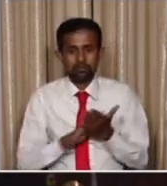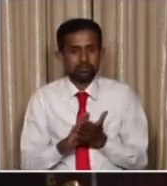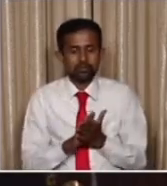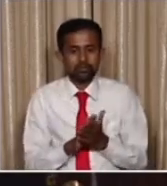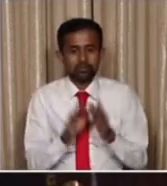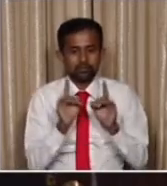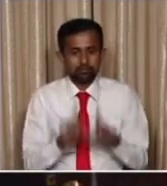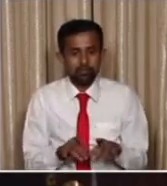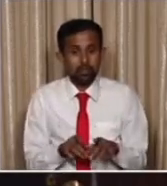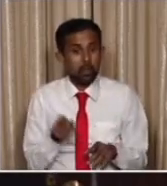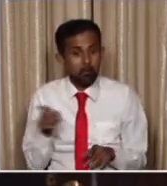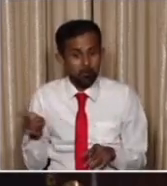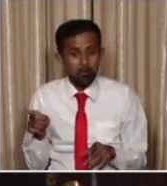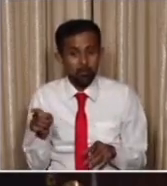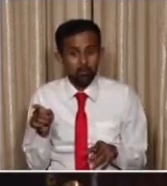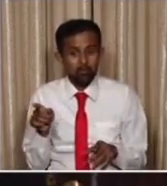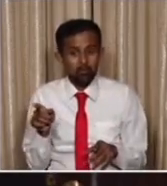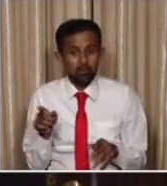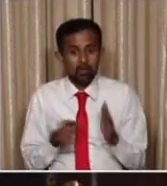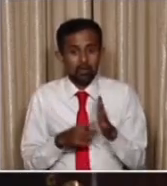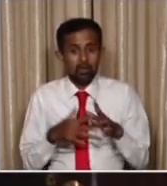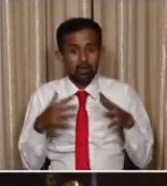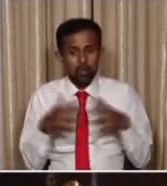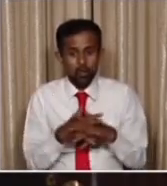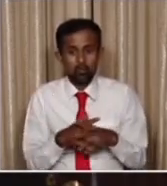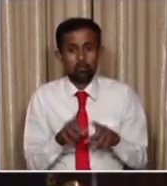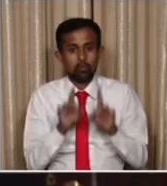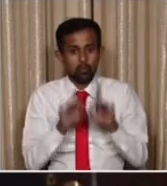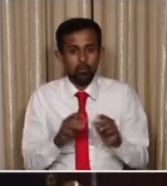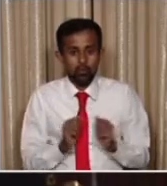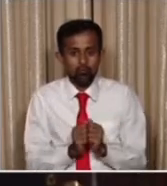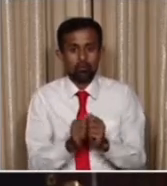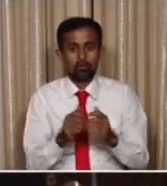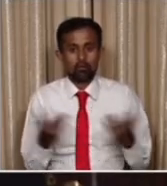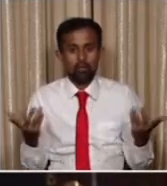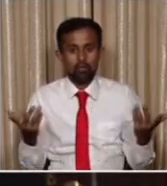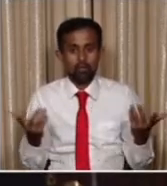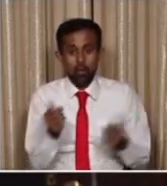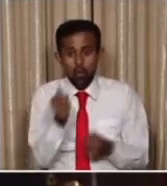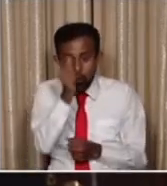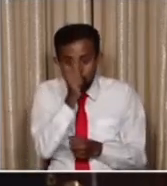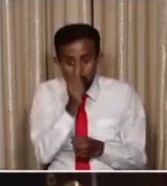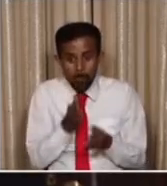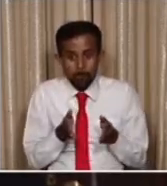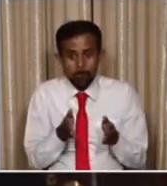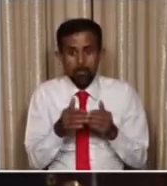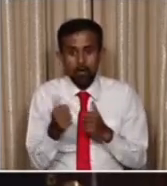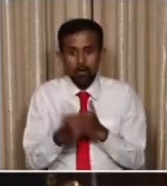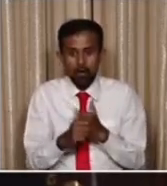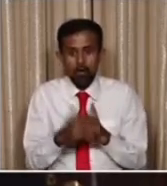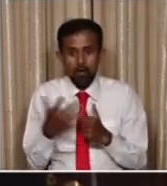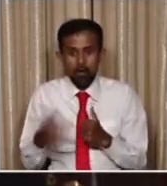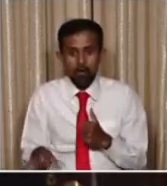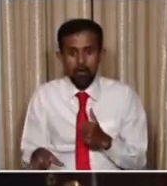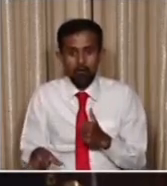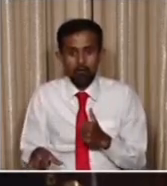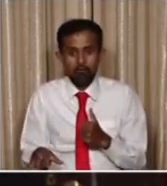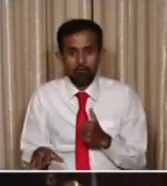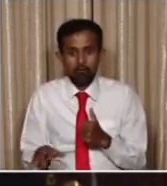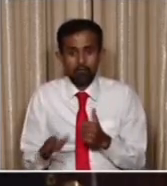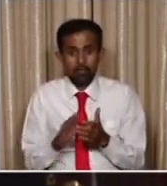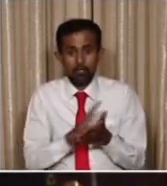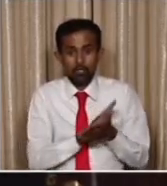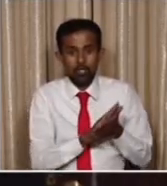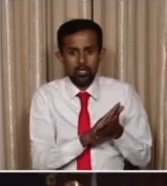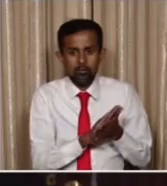ආකාරයක මේ අය නීතියට අනුව මේක ක්‍රියාගෙන නැහැ. හොර පාරවල් හදාගත්ත ගරු සභාපතිතුමනි හියුමන් නිමනලොබින්